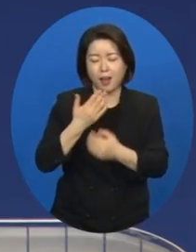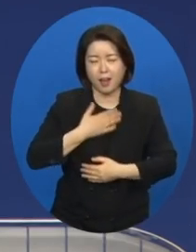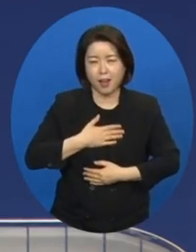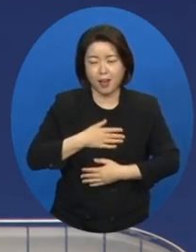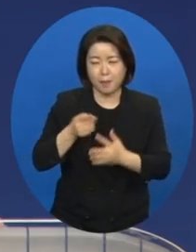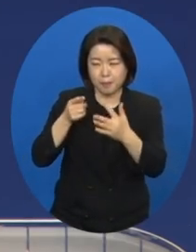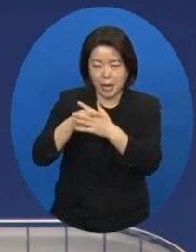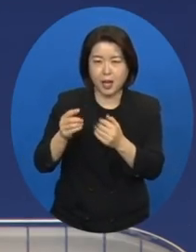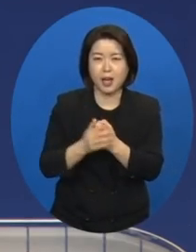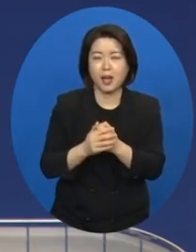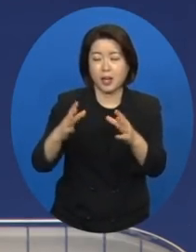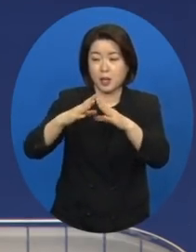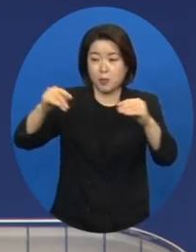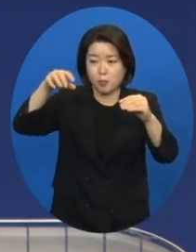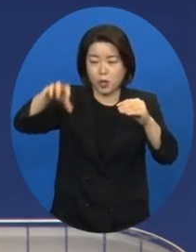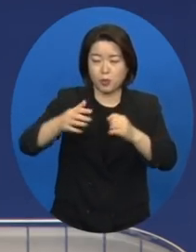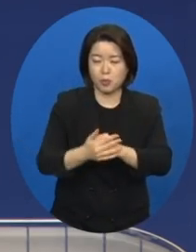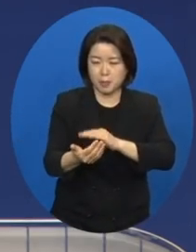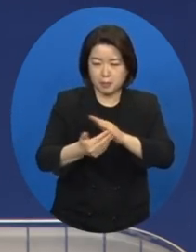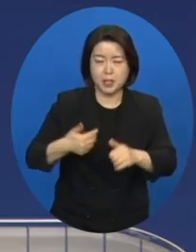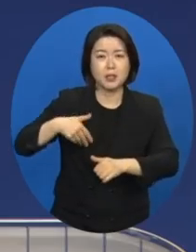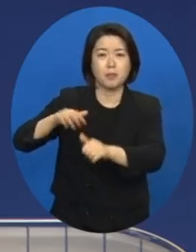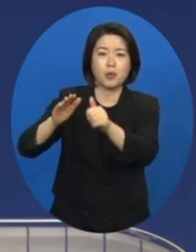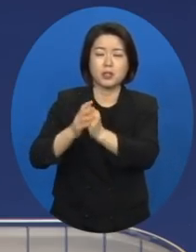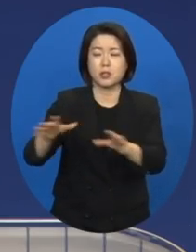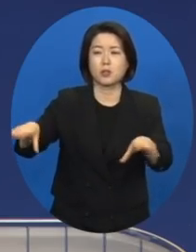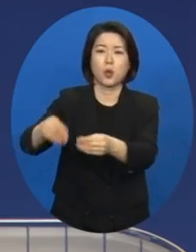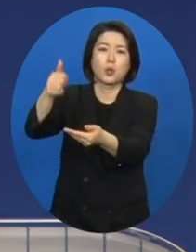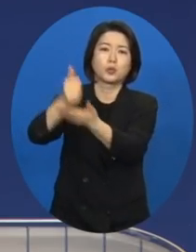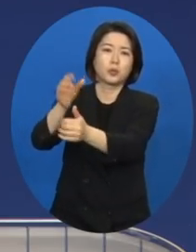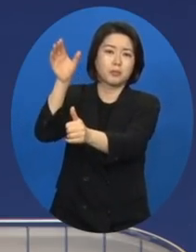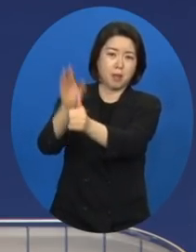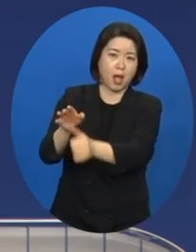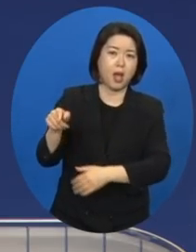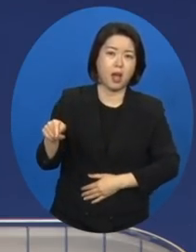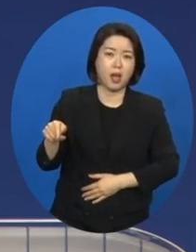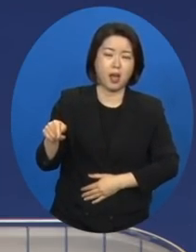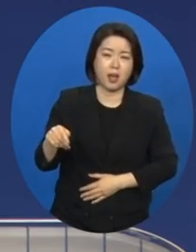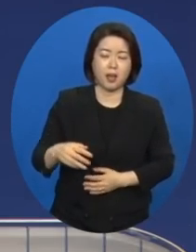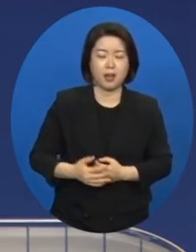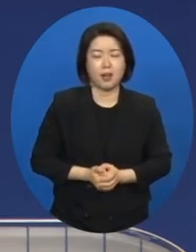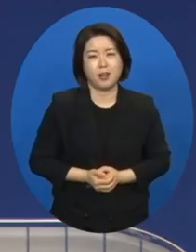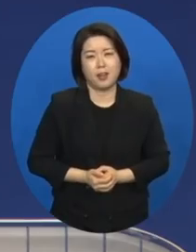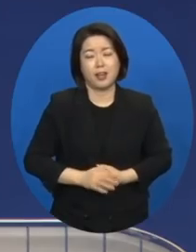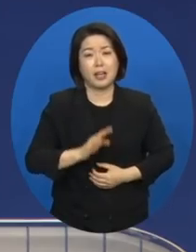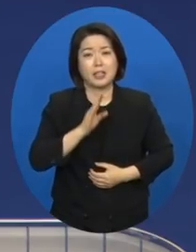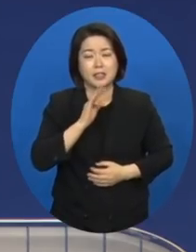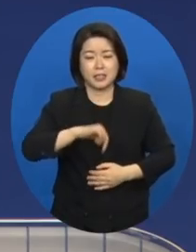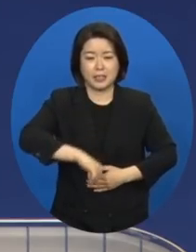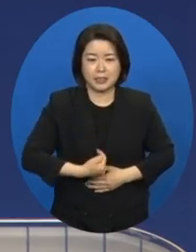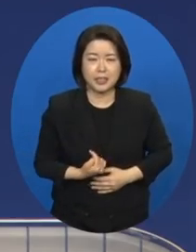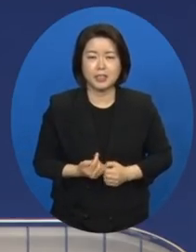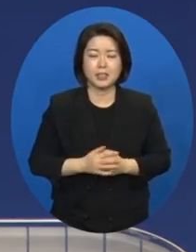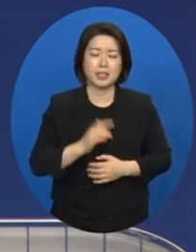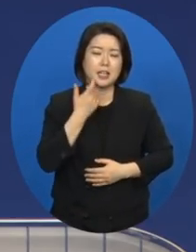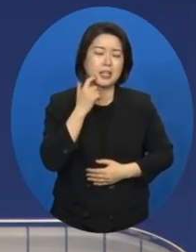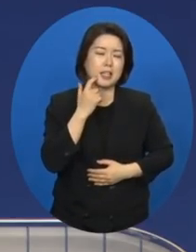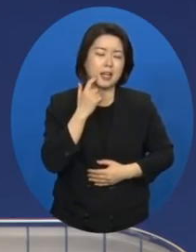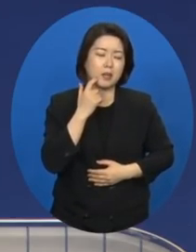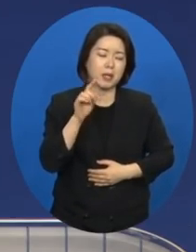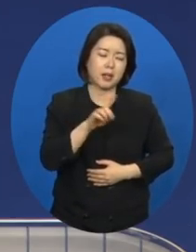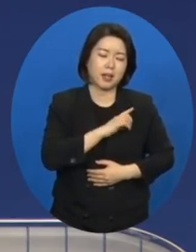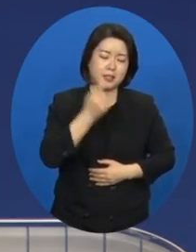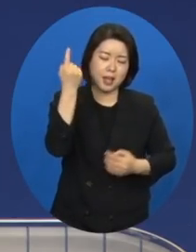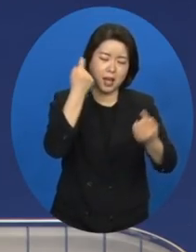미리 보내주셔서 총리로 만들어주셨죠. 그러면서 사실상 이 야곱에게 가장 아픈 사건이라고 생각했던